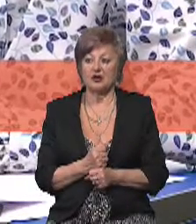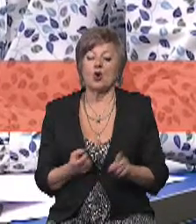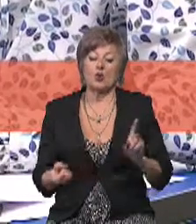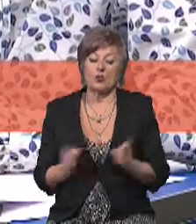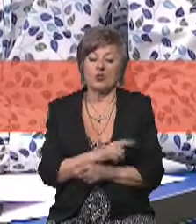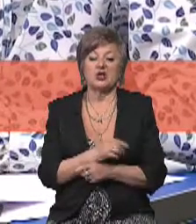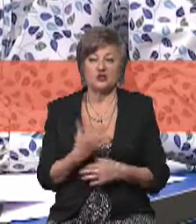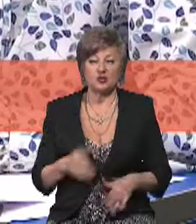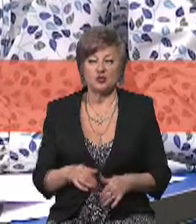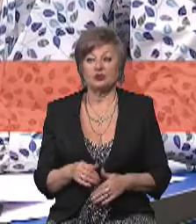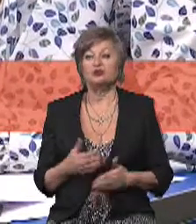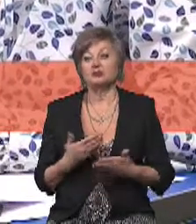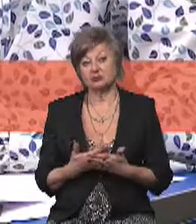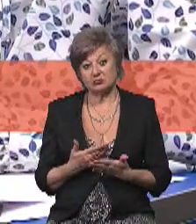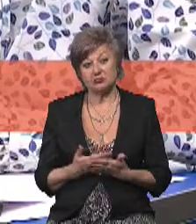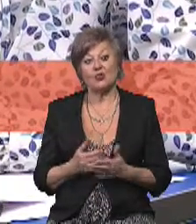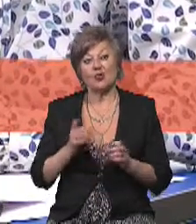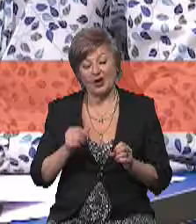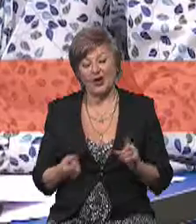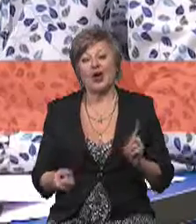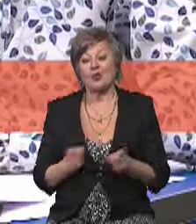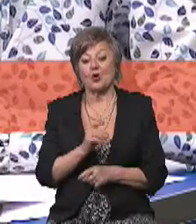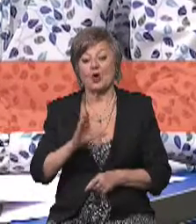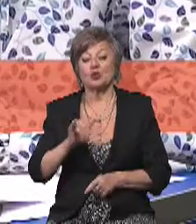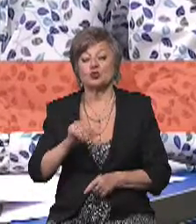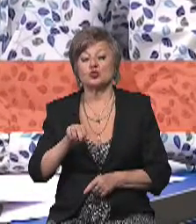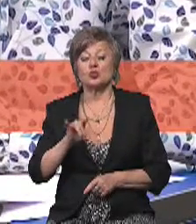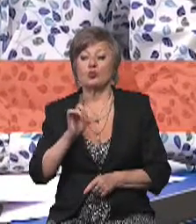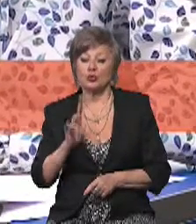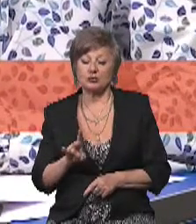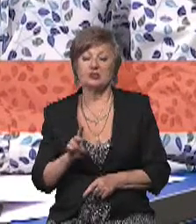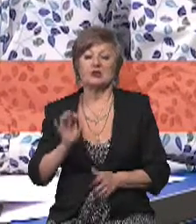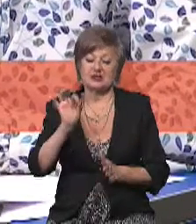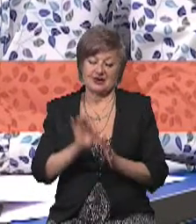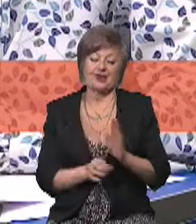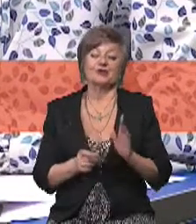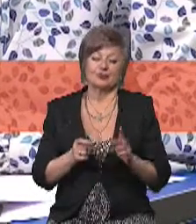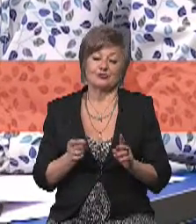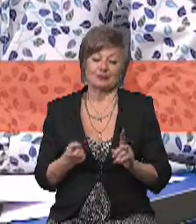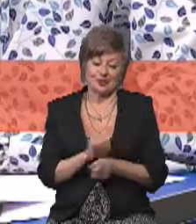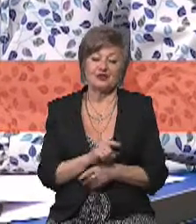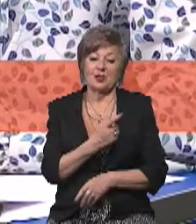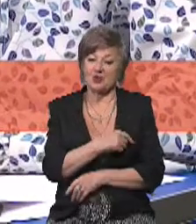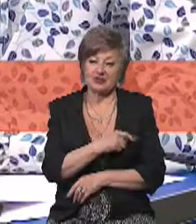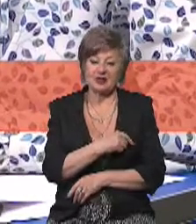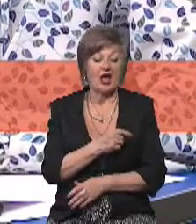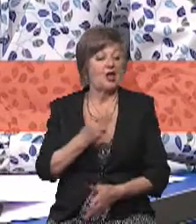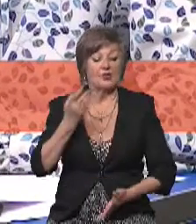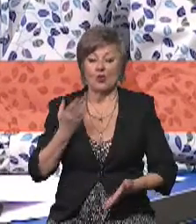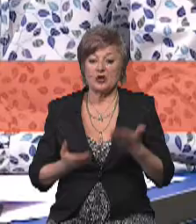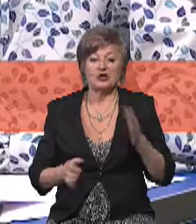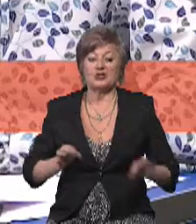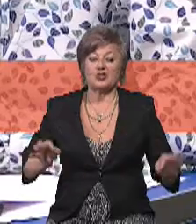Поміняти і так далі. Ну, нібито після того, як поміняють Супрун, то зразу зміниться наша медицина. Але, якщо не робити в цій